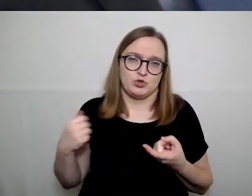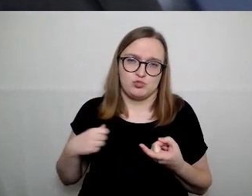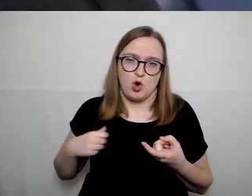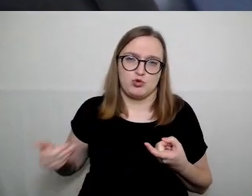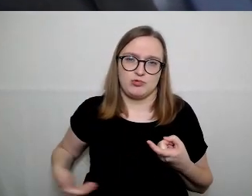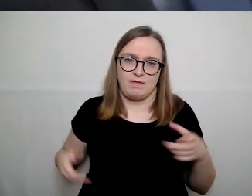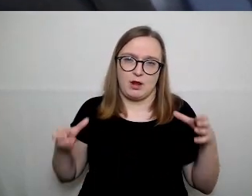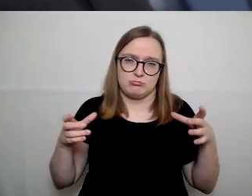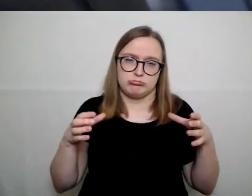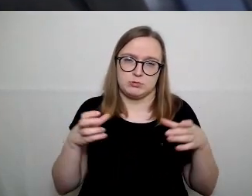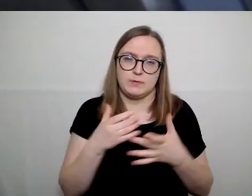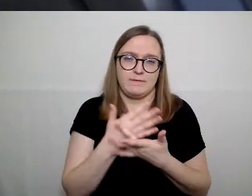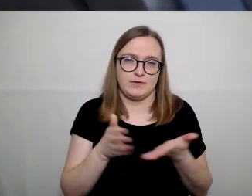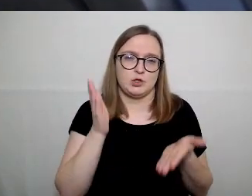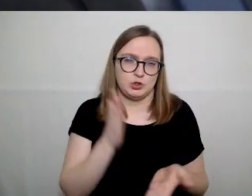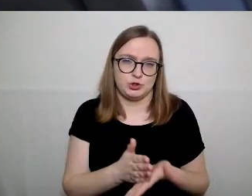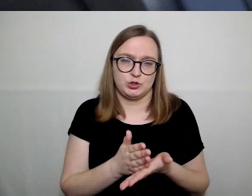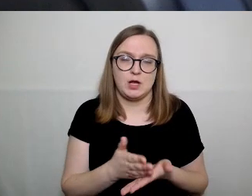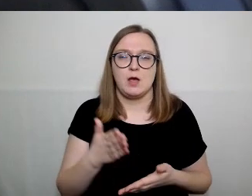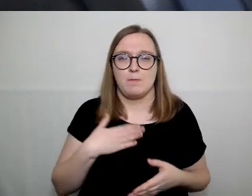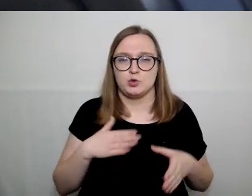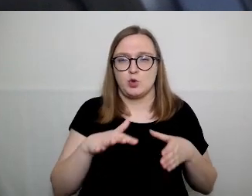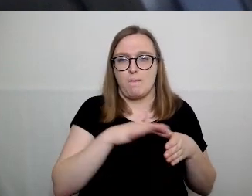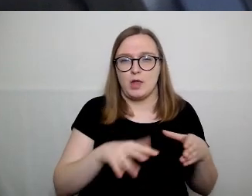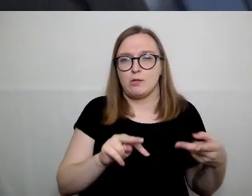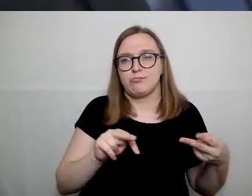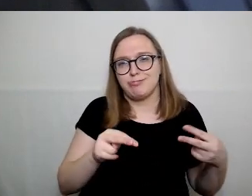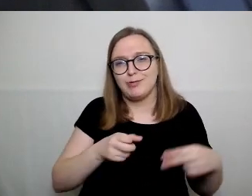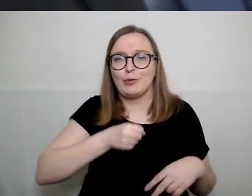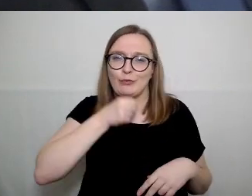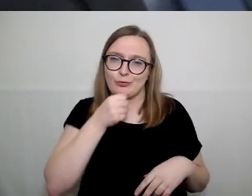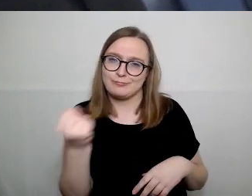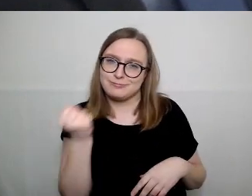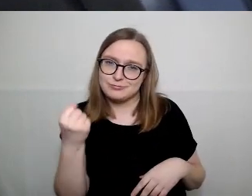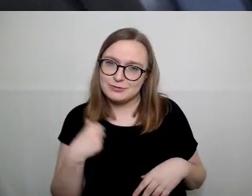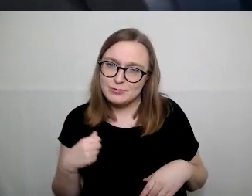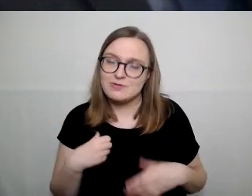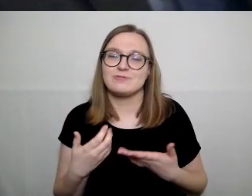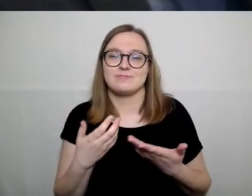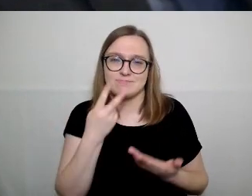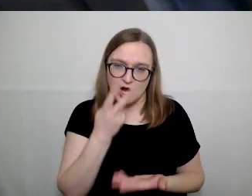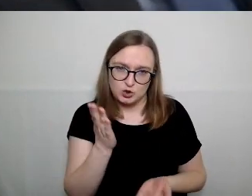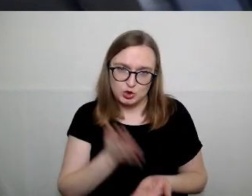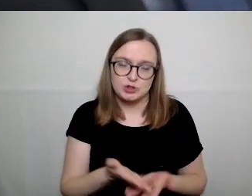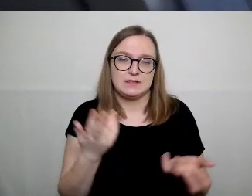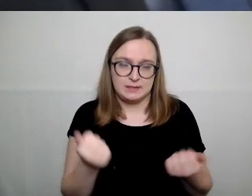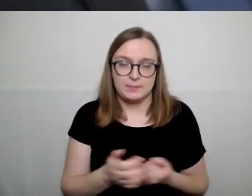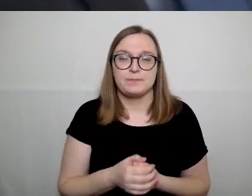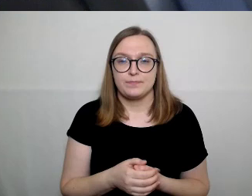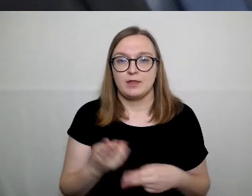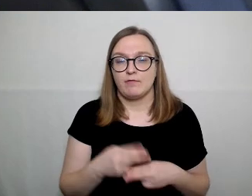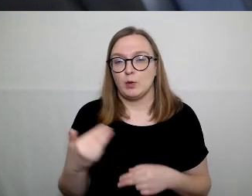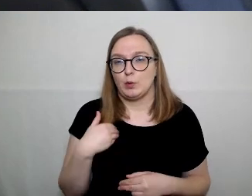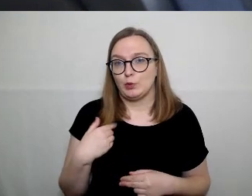vyksta ir ta mūsų bendruomenė vis tik sensta. Taip pat ir noriu tuo pačiu